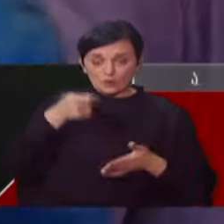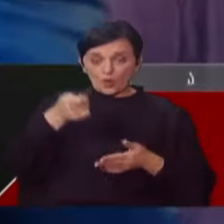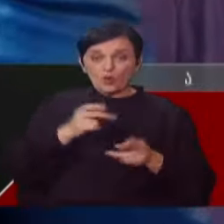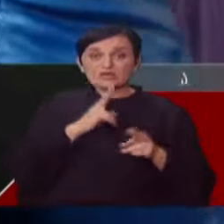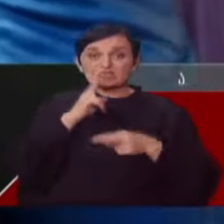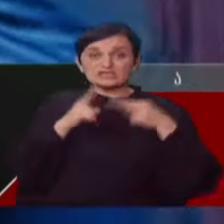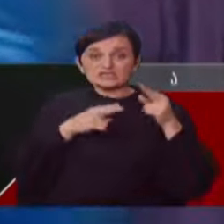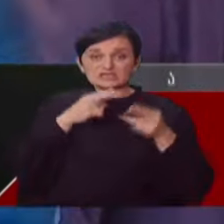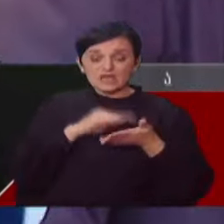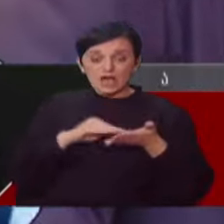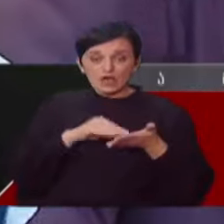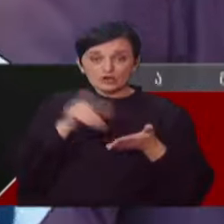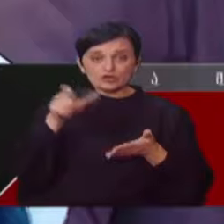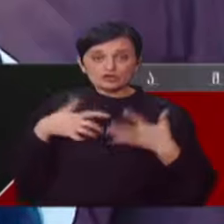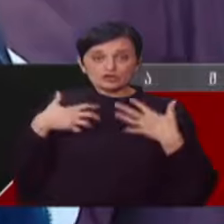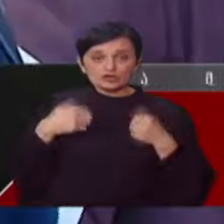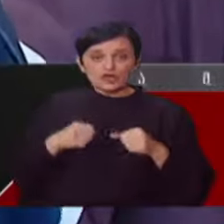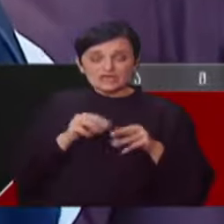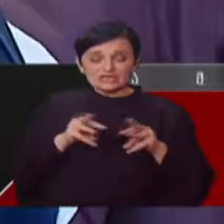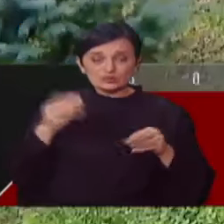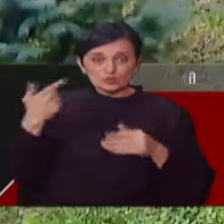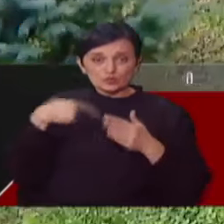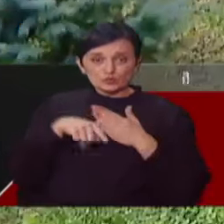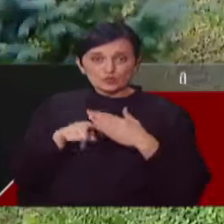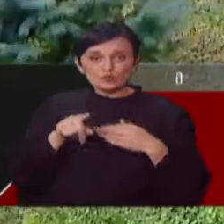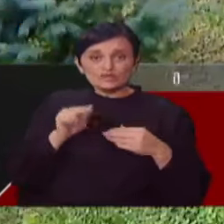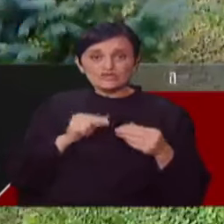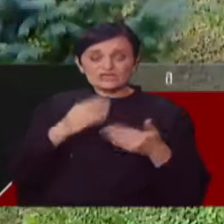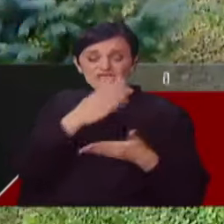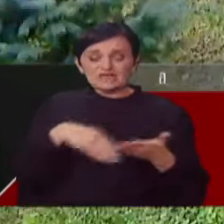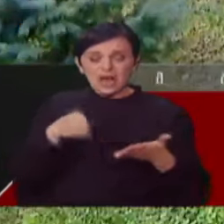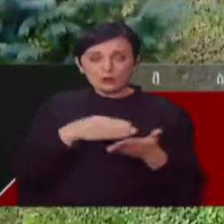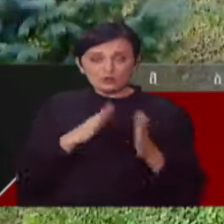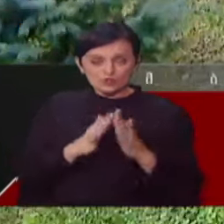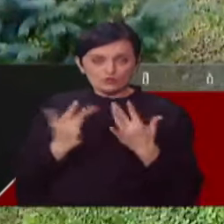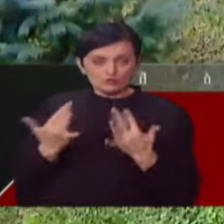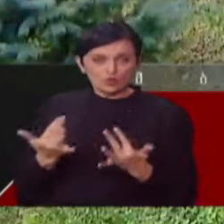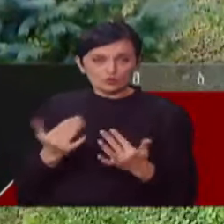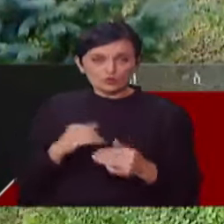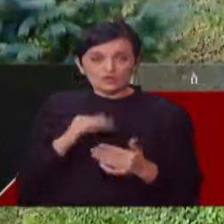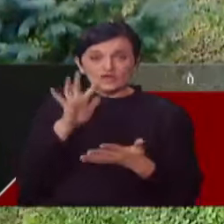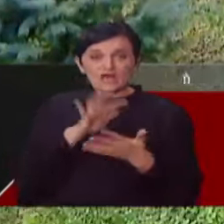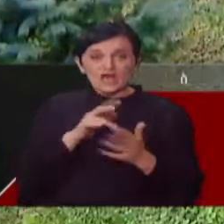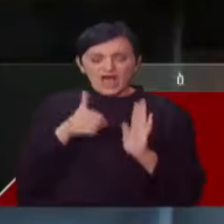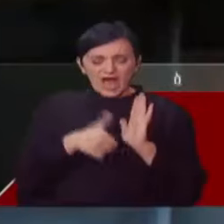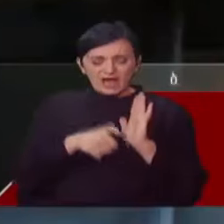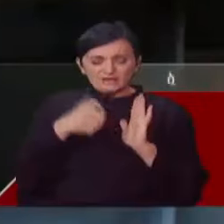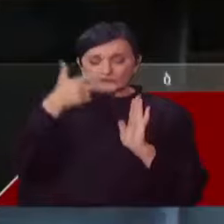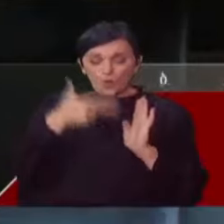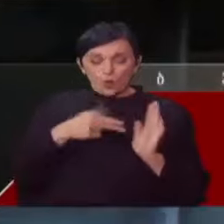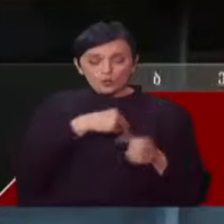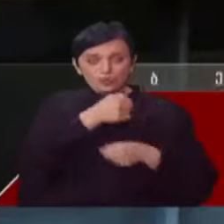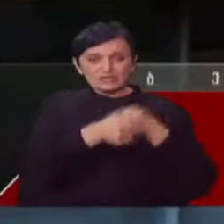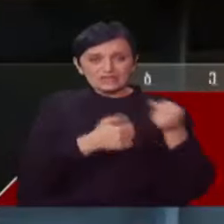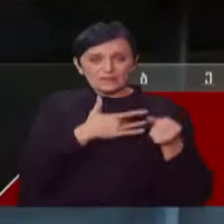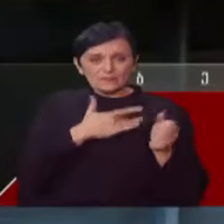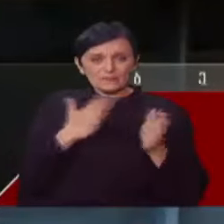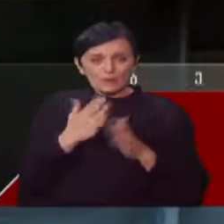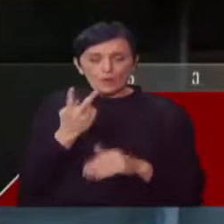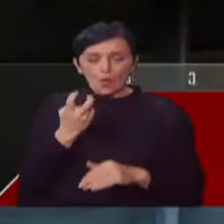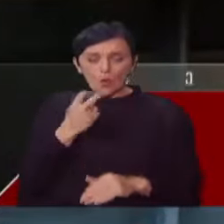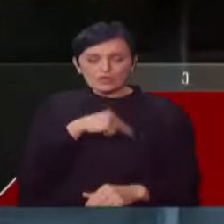Სარჩელის ავტორები ჯანდაცვის სამინისტროს მიერ გამოცხადებული რეორგანიზაციის გაუქმებას მოითხოვენ. Განცხადებას 630 დასაქმებულიდან დაახლოებით